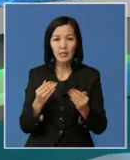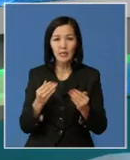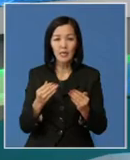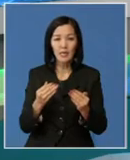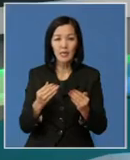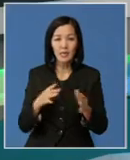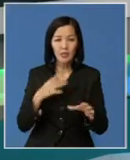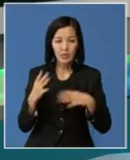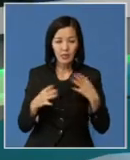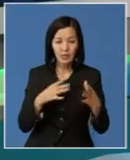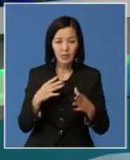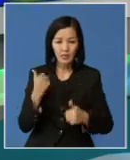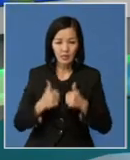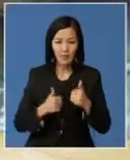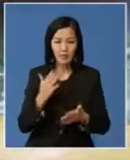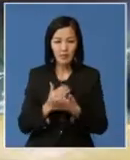жарысқа дайындалып жатыр.